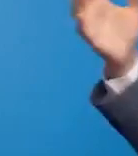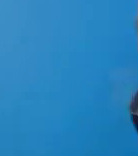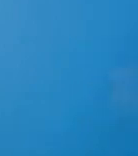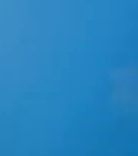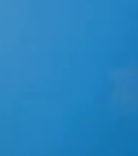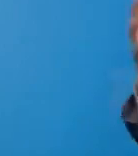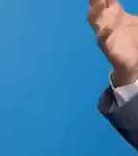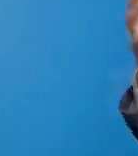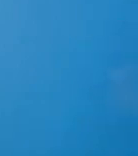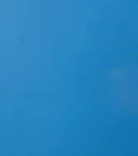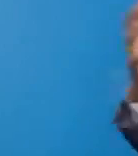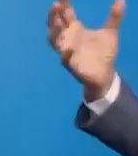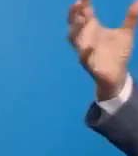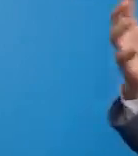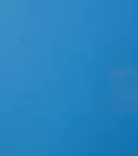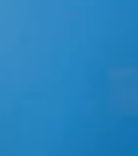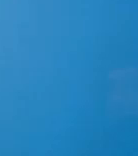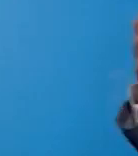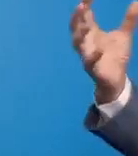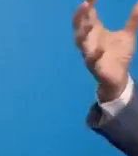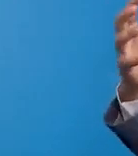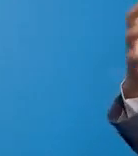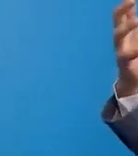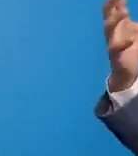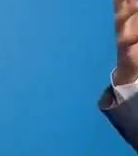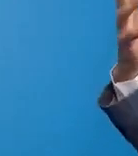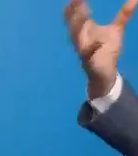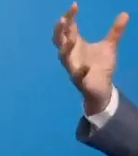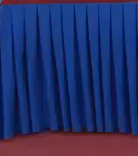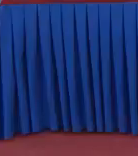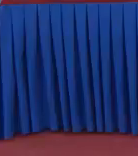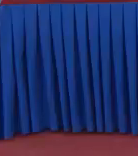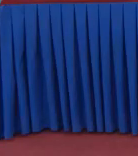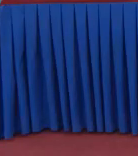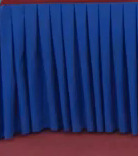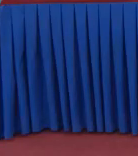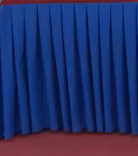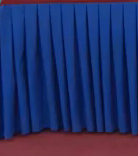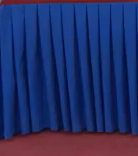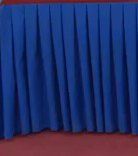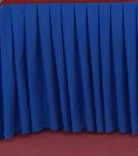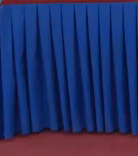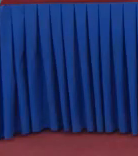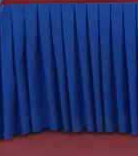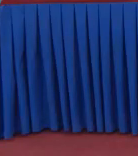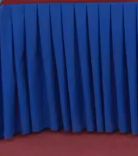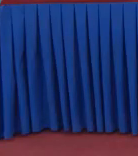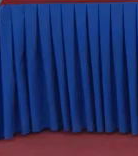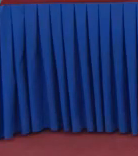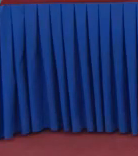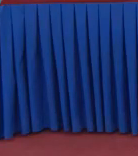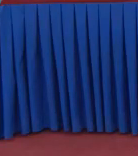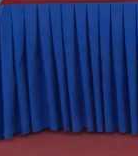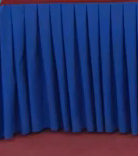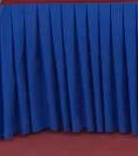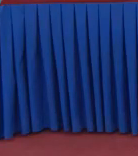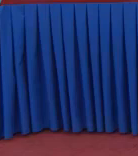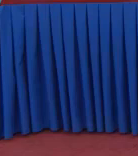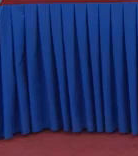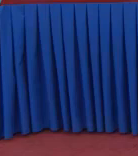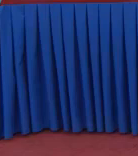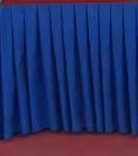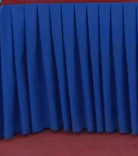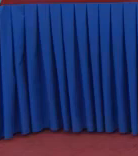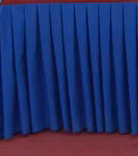सञ्चार गरिराख्नु भएको छ र मानिसहरूले कुरा बुझेको सुनिश्चित गरिराख्नु भएको छ र मानिसहरूले